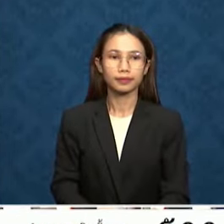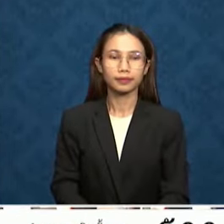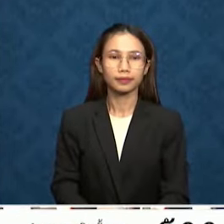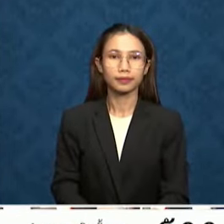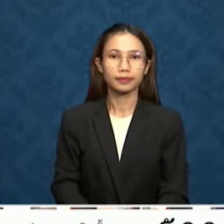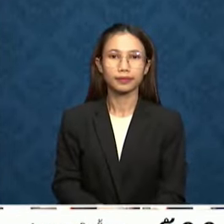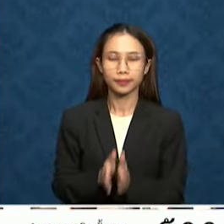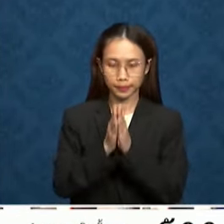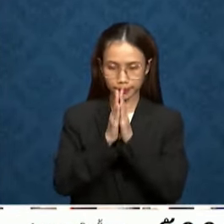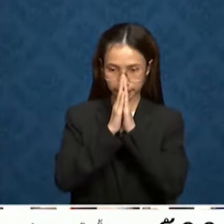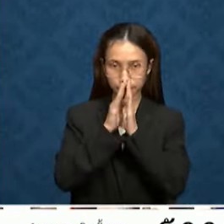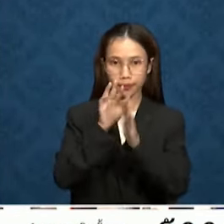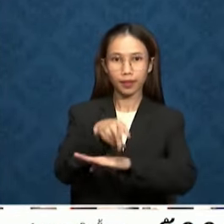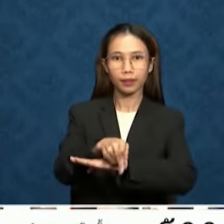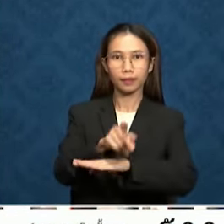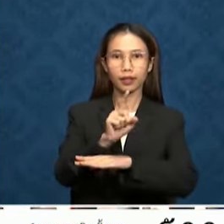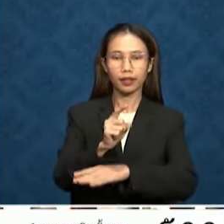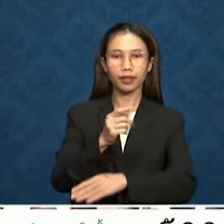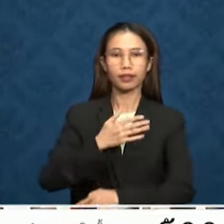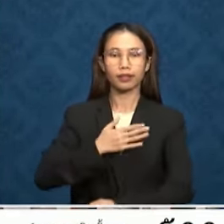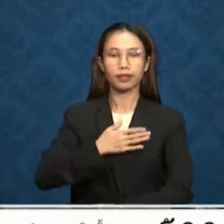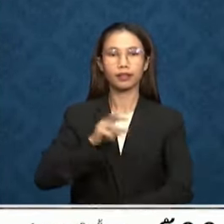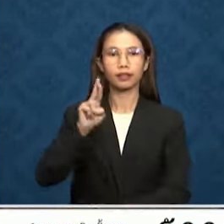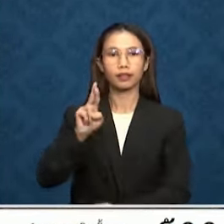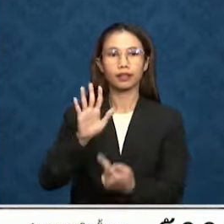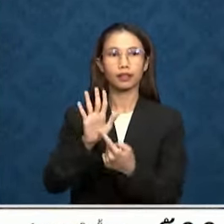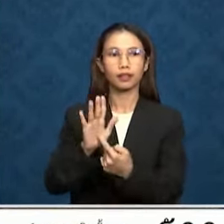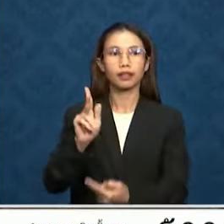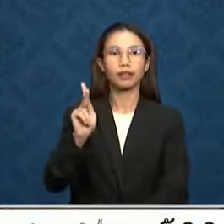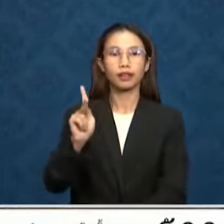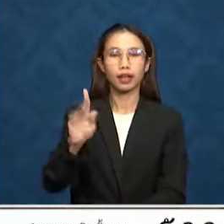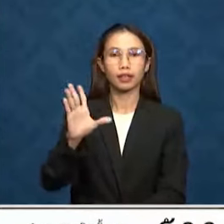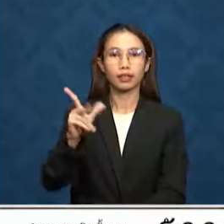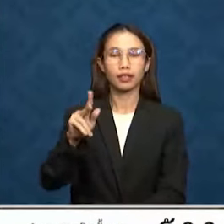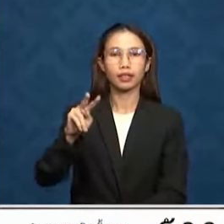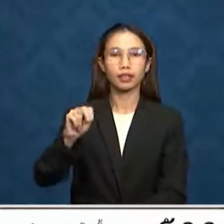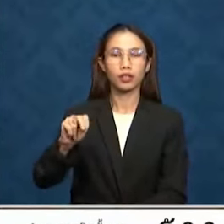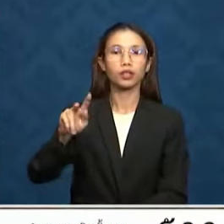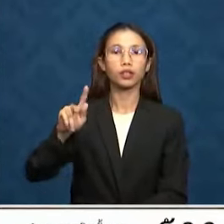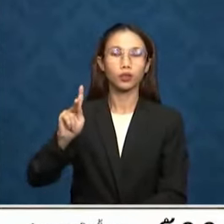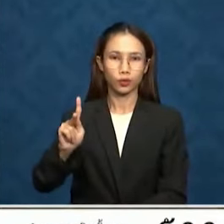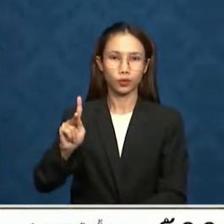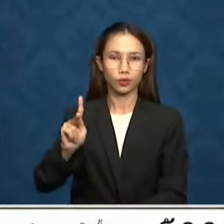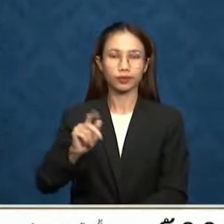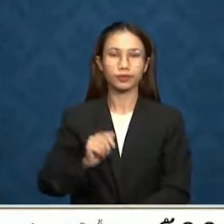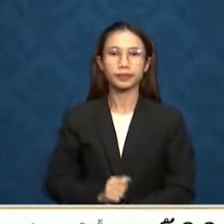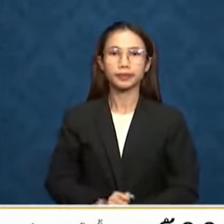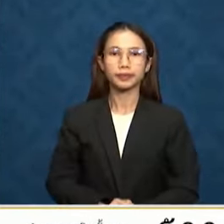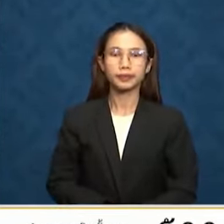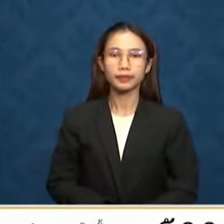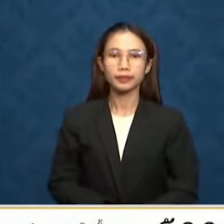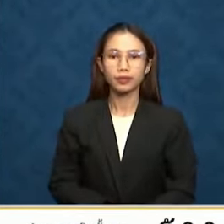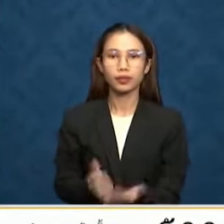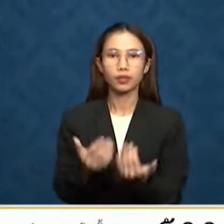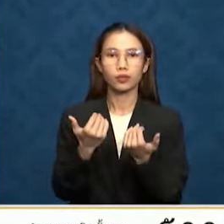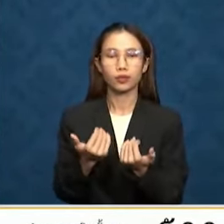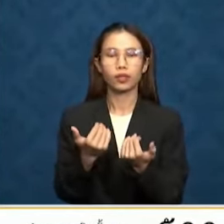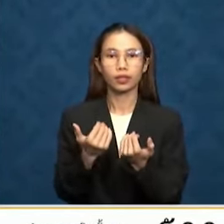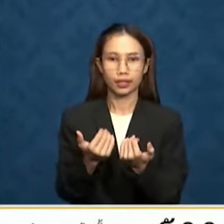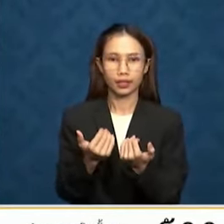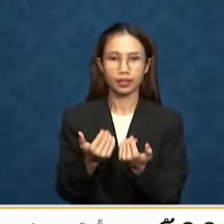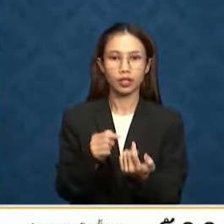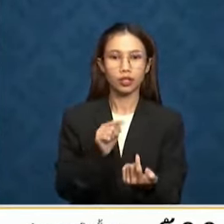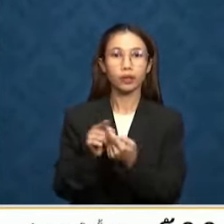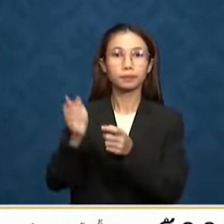ท่านประธานที่เคารพคะดิฉันรักชนกศรีนอกผู้แทนจากชาวบางบอจอมทองและหนองแขมค่ะวันนี้ดิฉันจะขอ